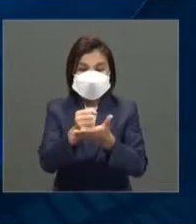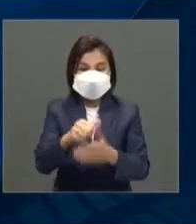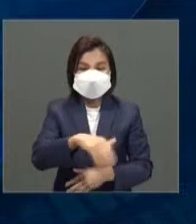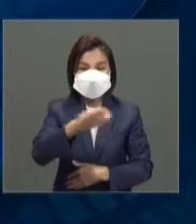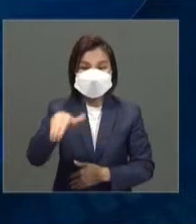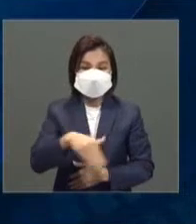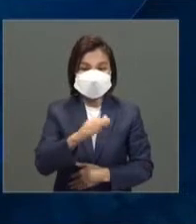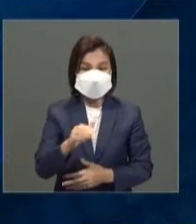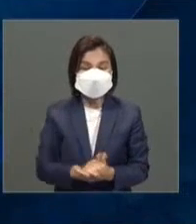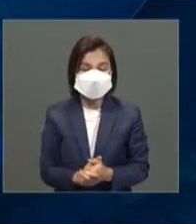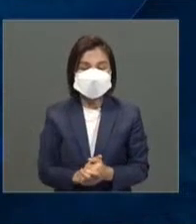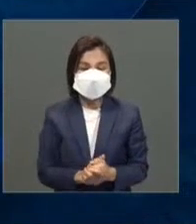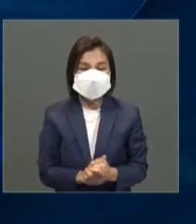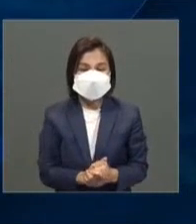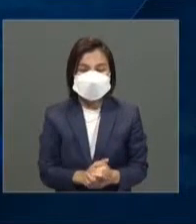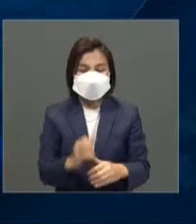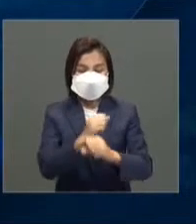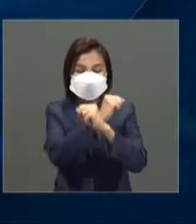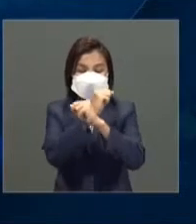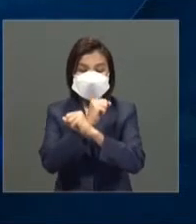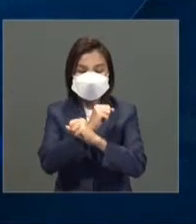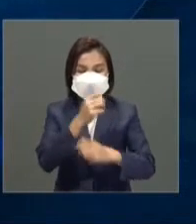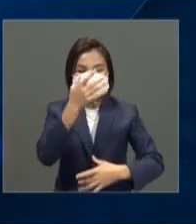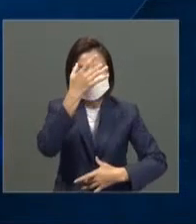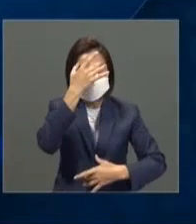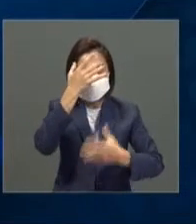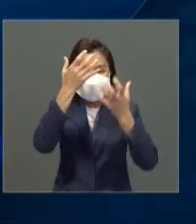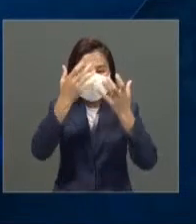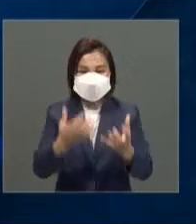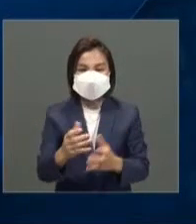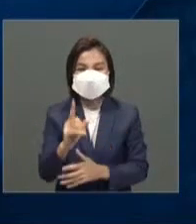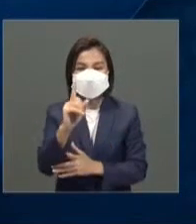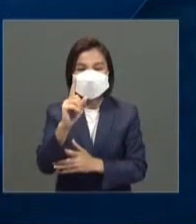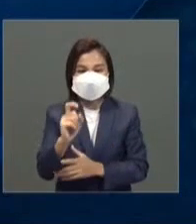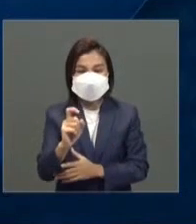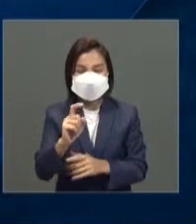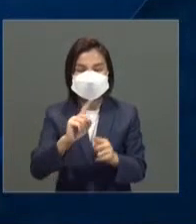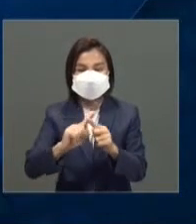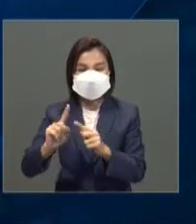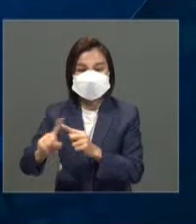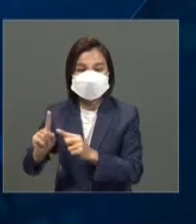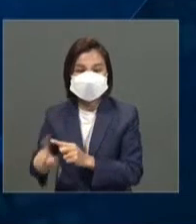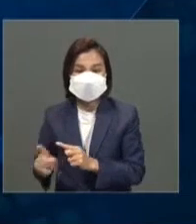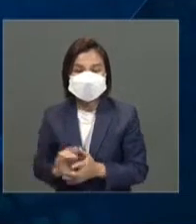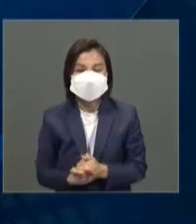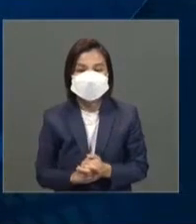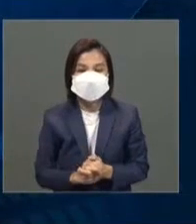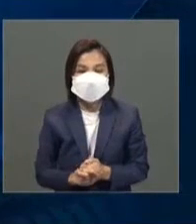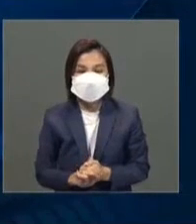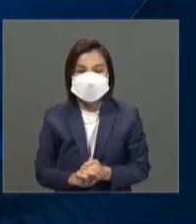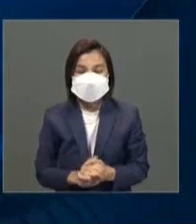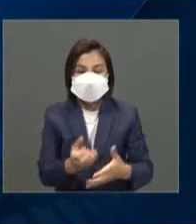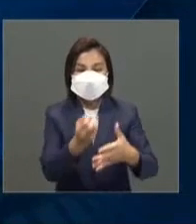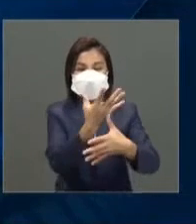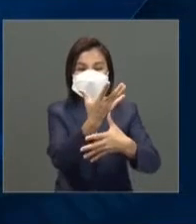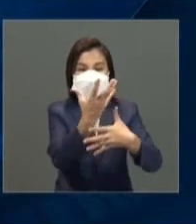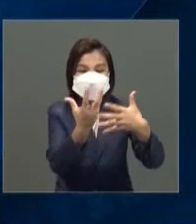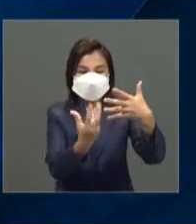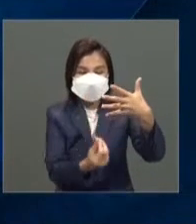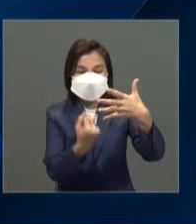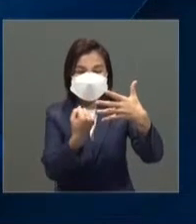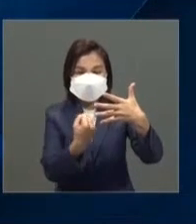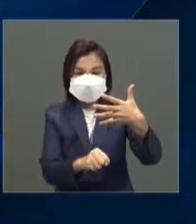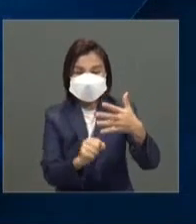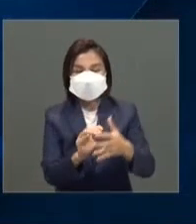ำให้เรื่องของอัตราการเสียชีวิตได้ลดลงนะครับใน10อันดับนะครับของรายใหม่วัน